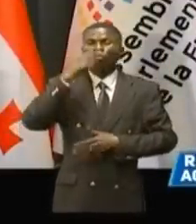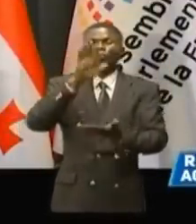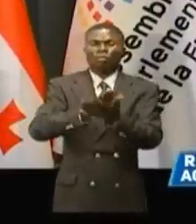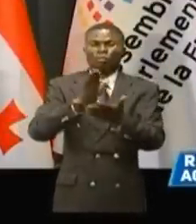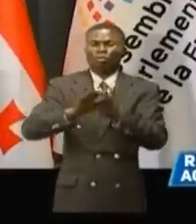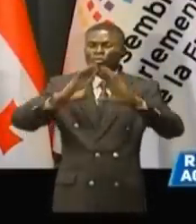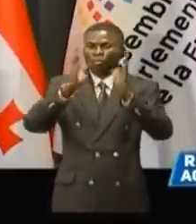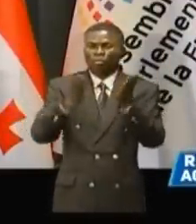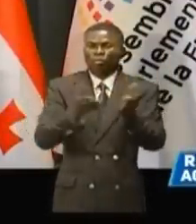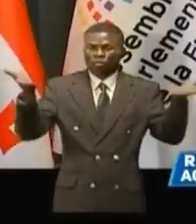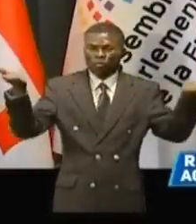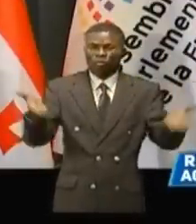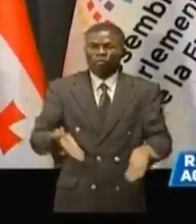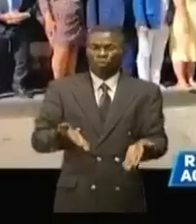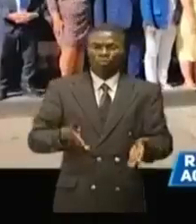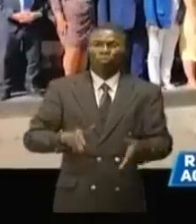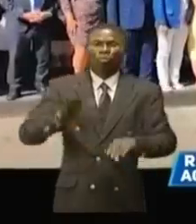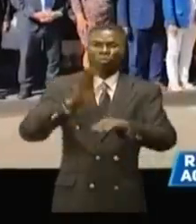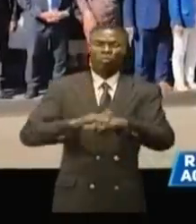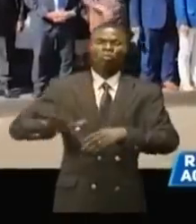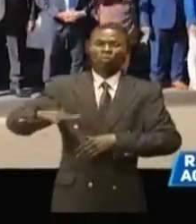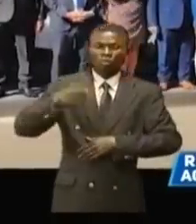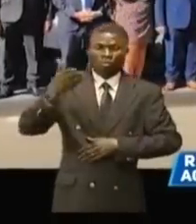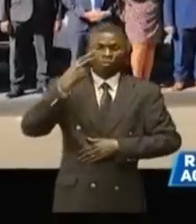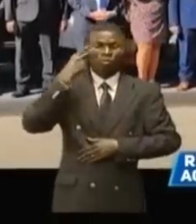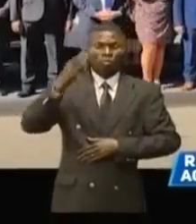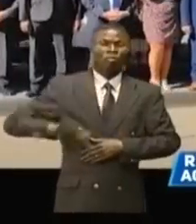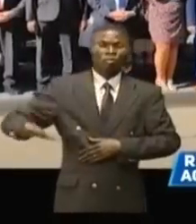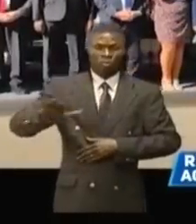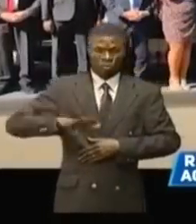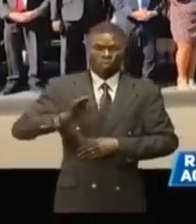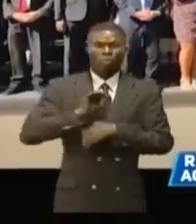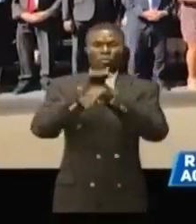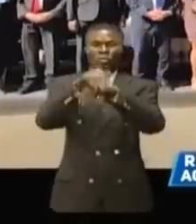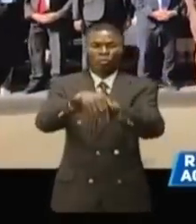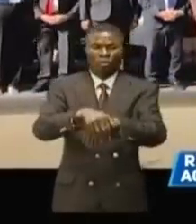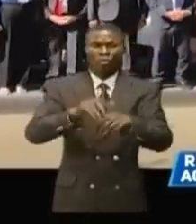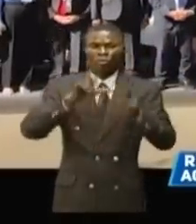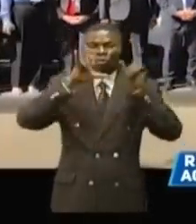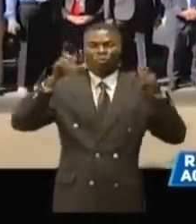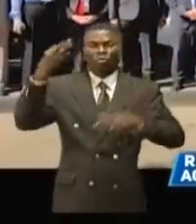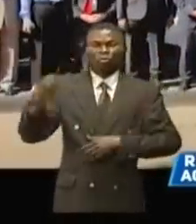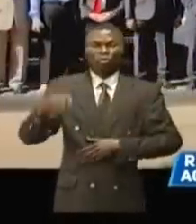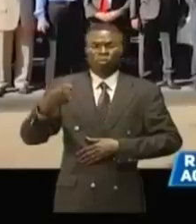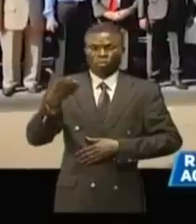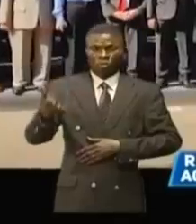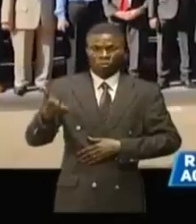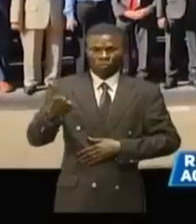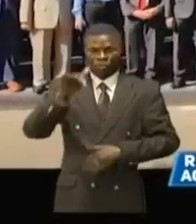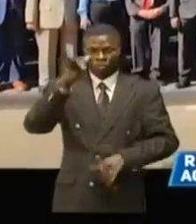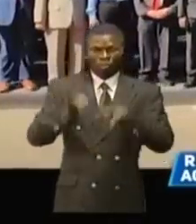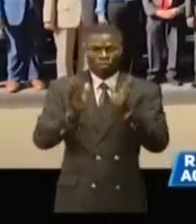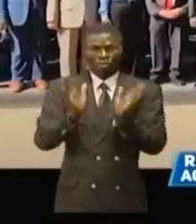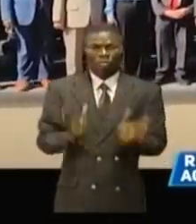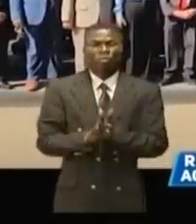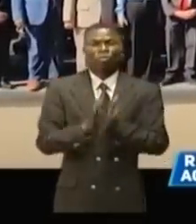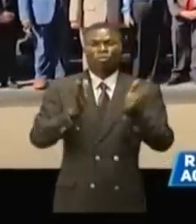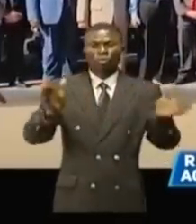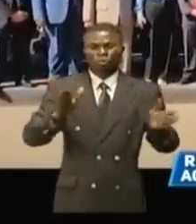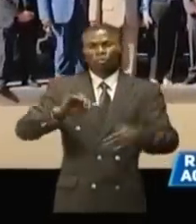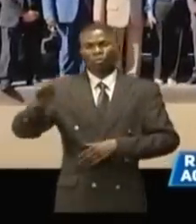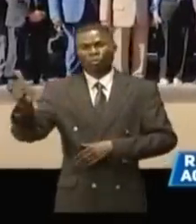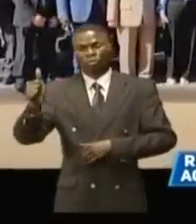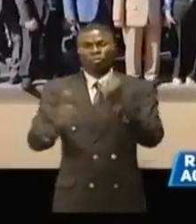les participants venus ici en Géorgie pour voir son pays adhérer à la francophonie. La secrétaire générale et les